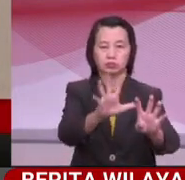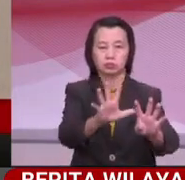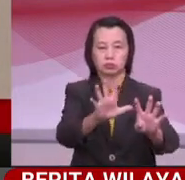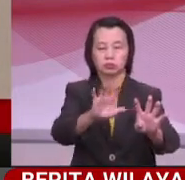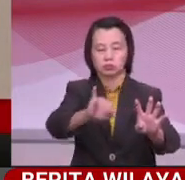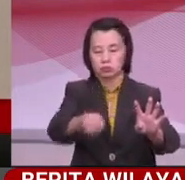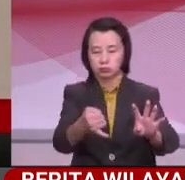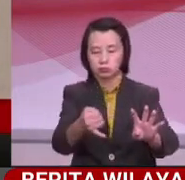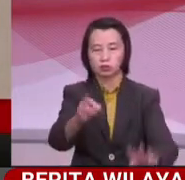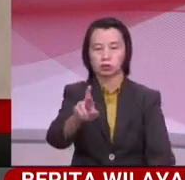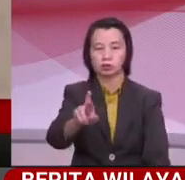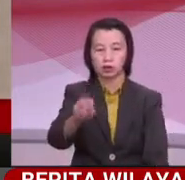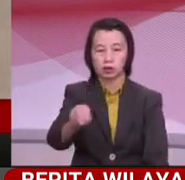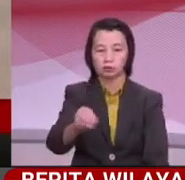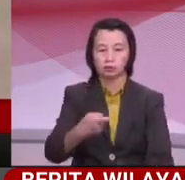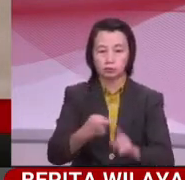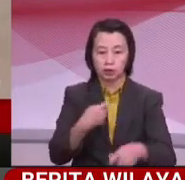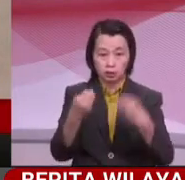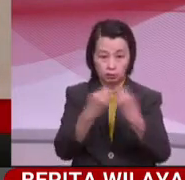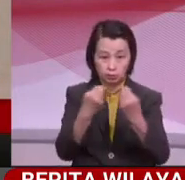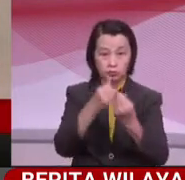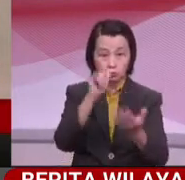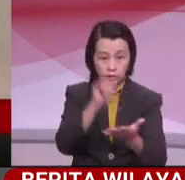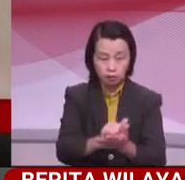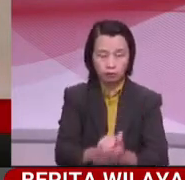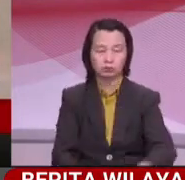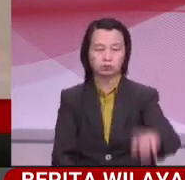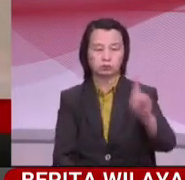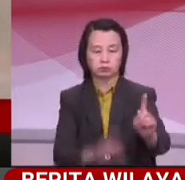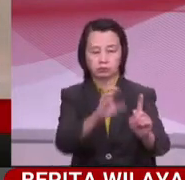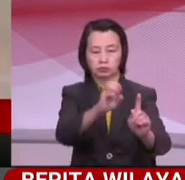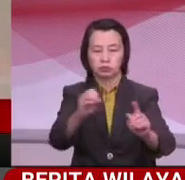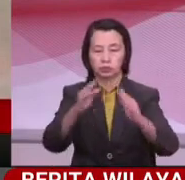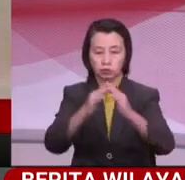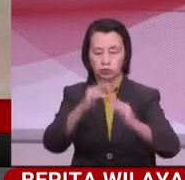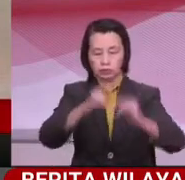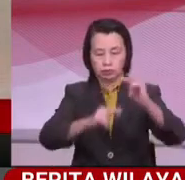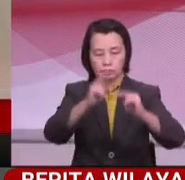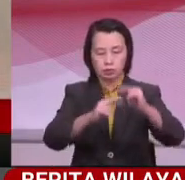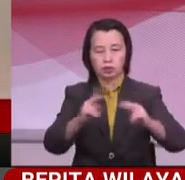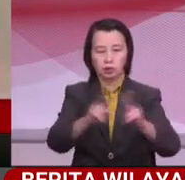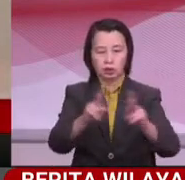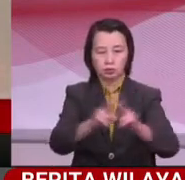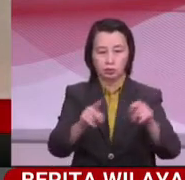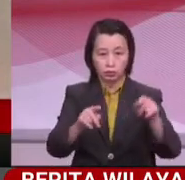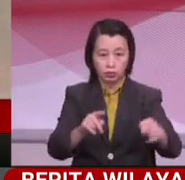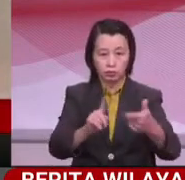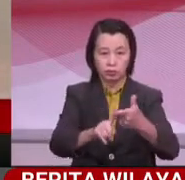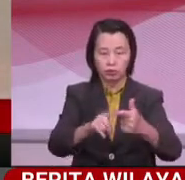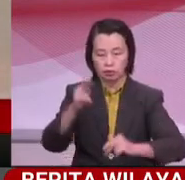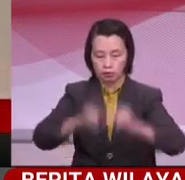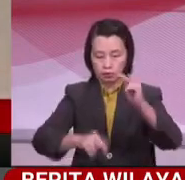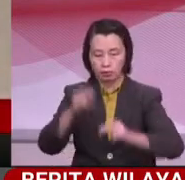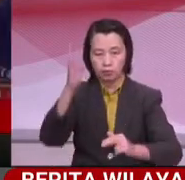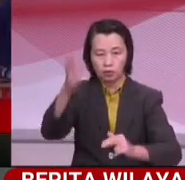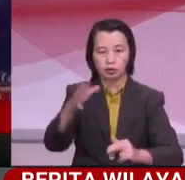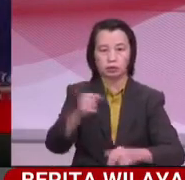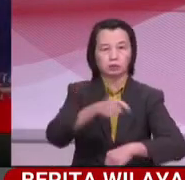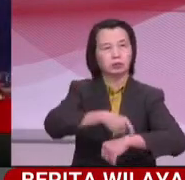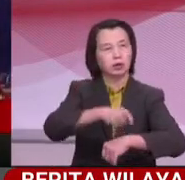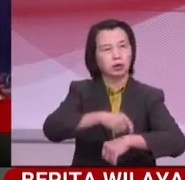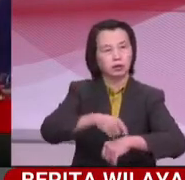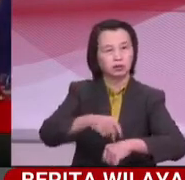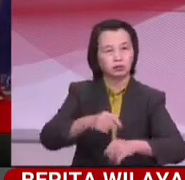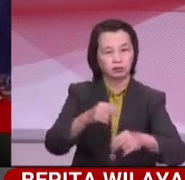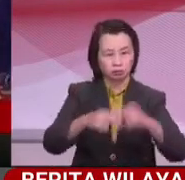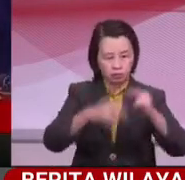45000000 Ringgit daripada jumlah itu 100 unit rumah akan dibina di kampung sambil dan pembinaan akan mengambil